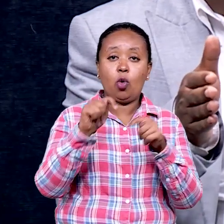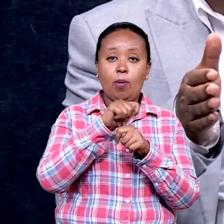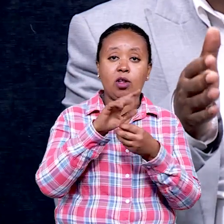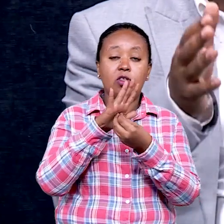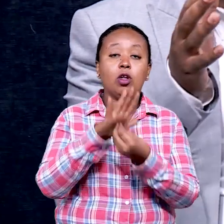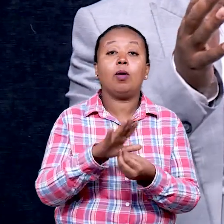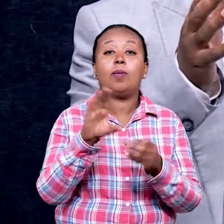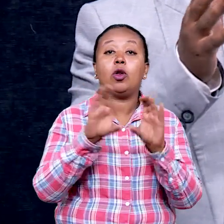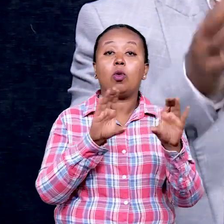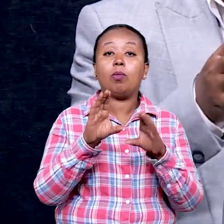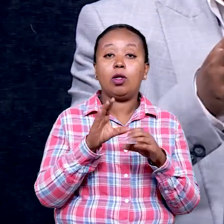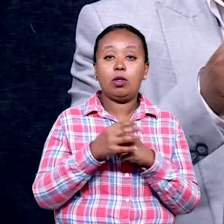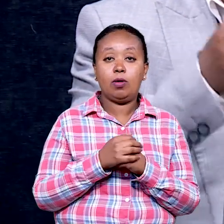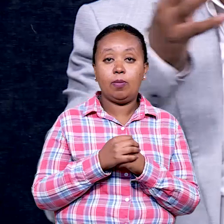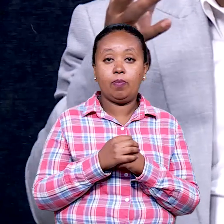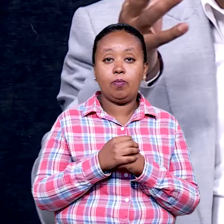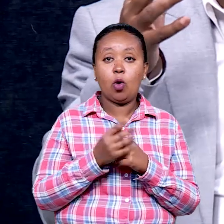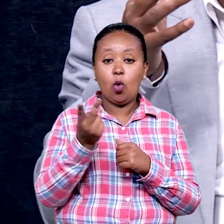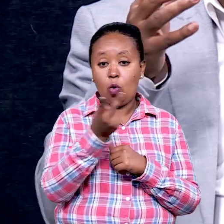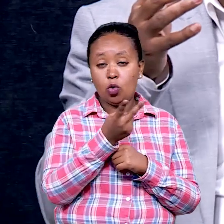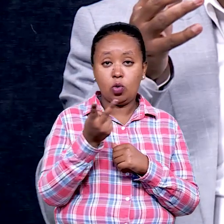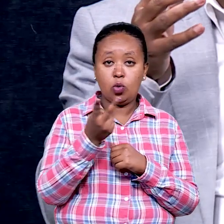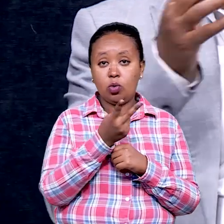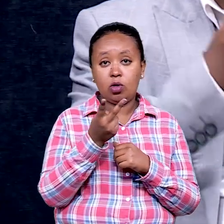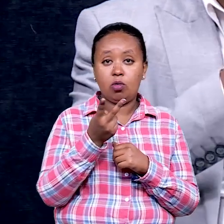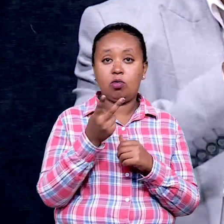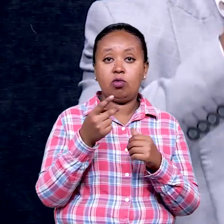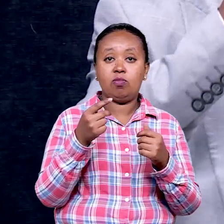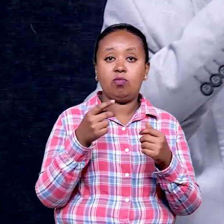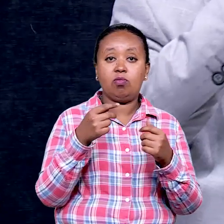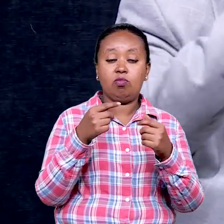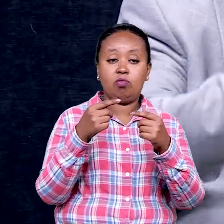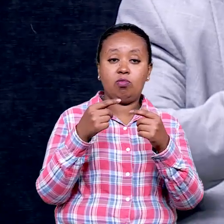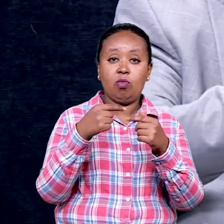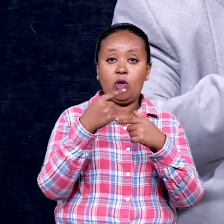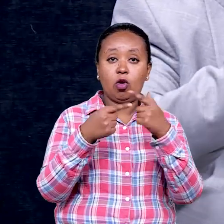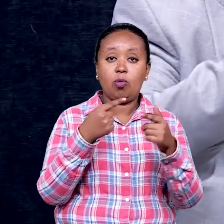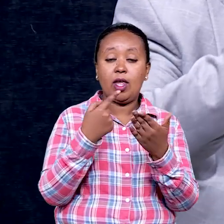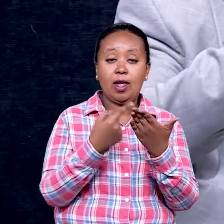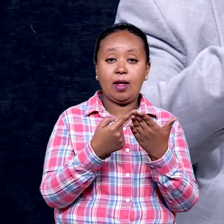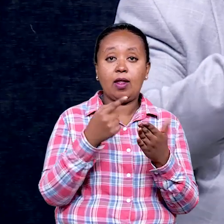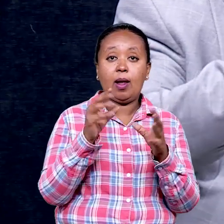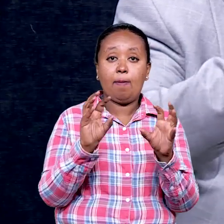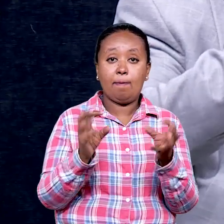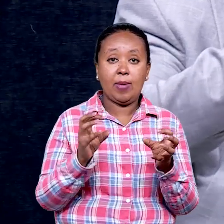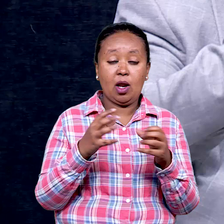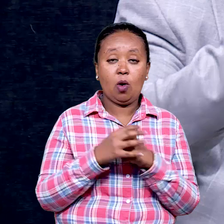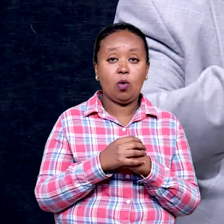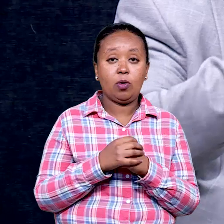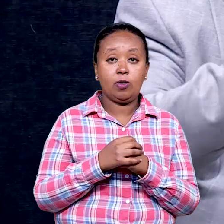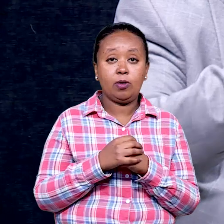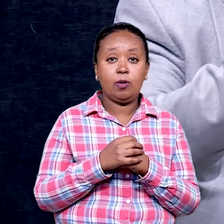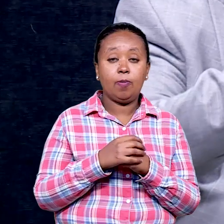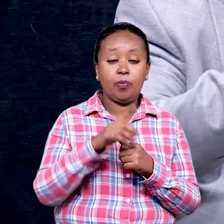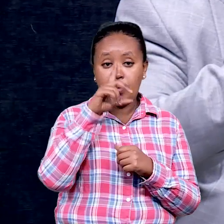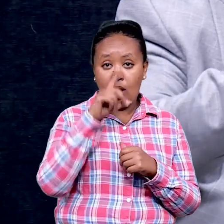ነው። ሁለቱም ፖላራይዝ ያደረጉበት ማለት ነው። ይሄ የሚዲያውን ተአማኝ